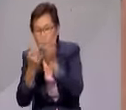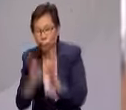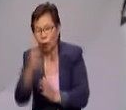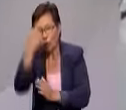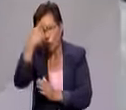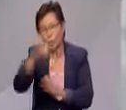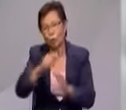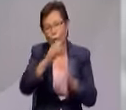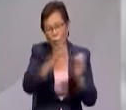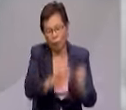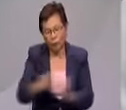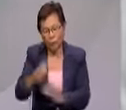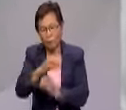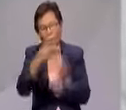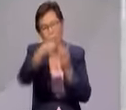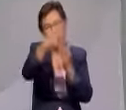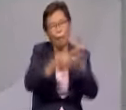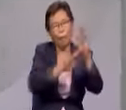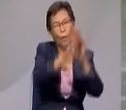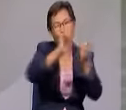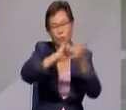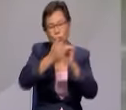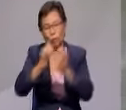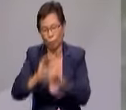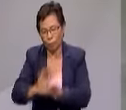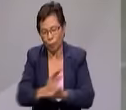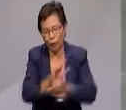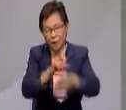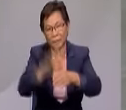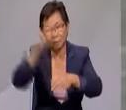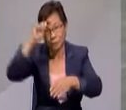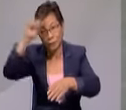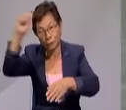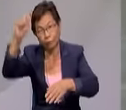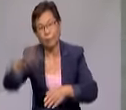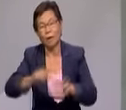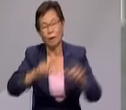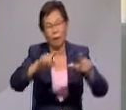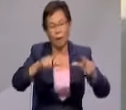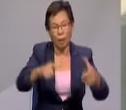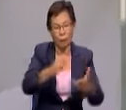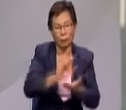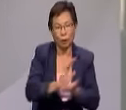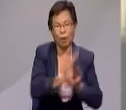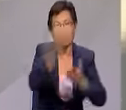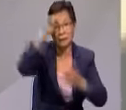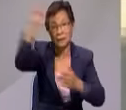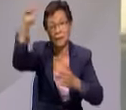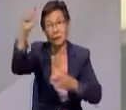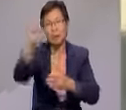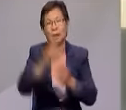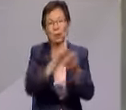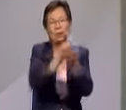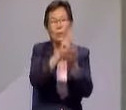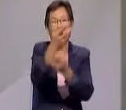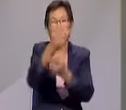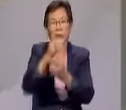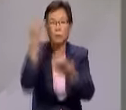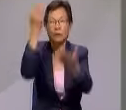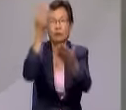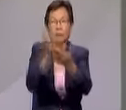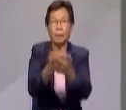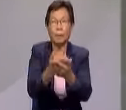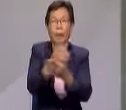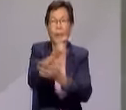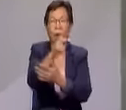keperluan penganjuran dan program pembangunan sukan pelayaran di negeri ini. Pasukan pelayaran negeri Terengganu ditemui RTM sebaik sahaja sampai ke Kuala